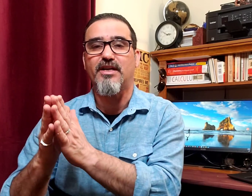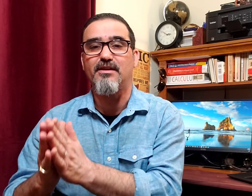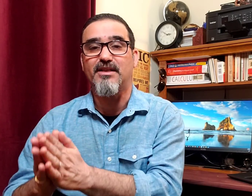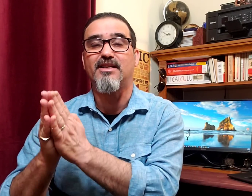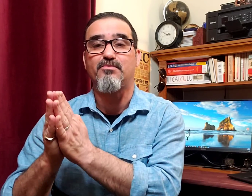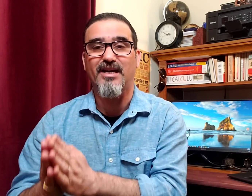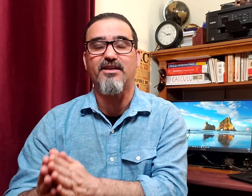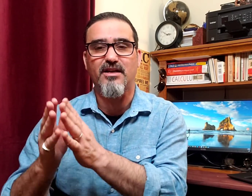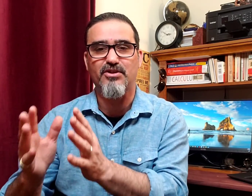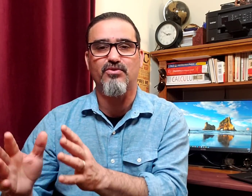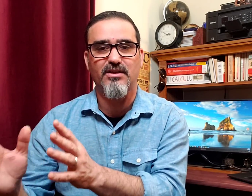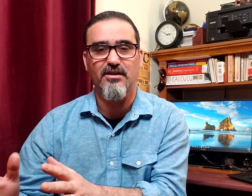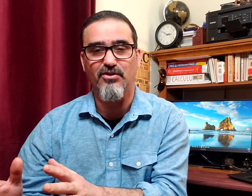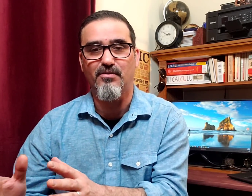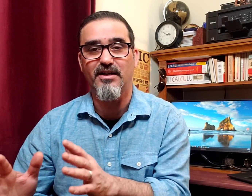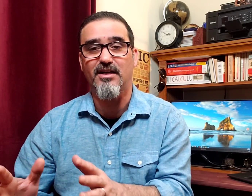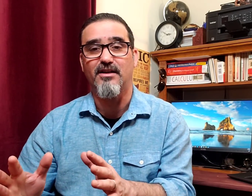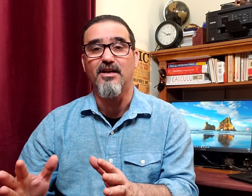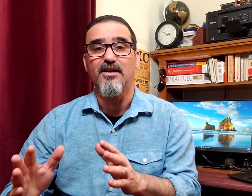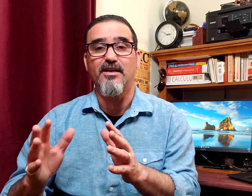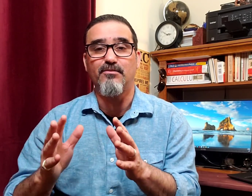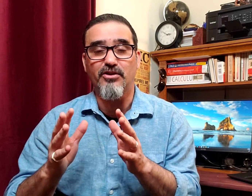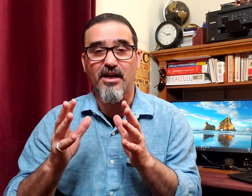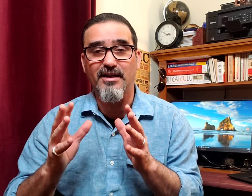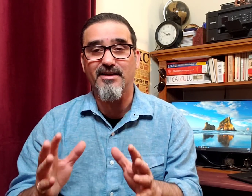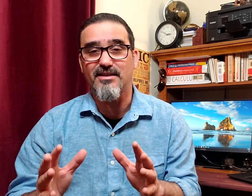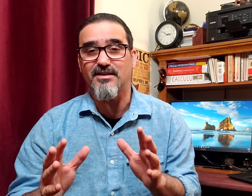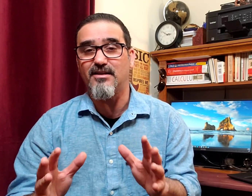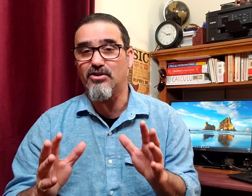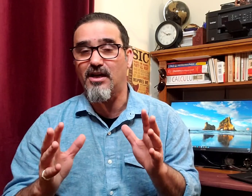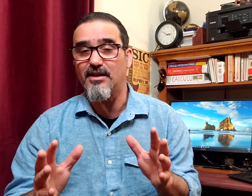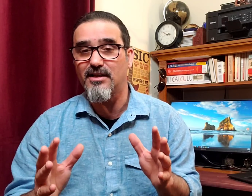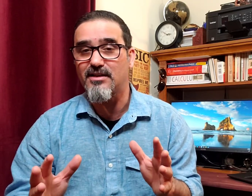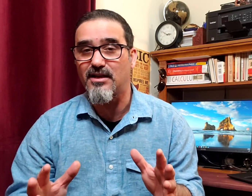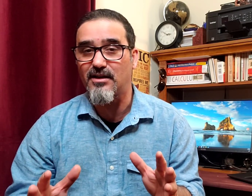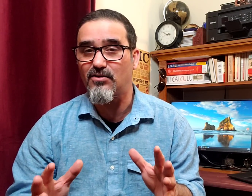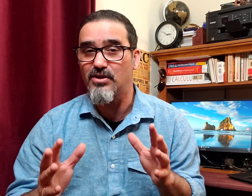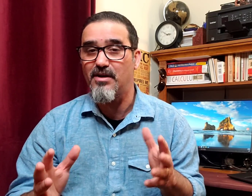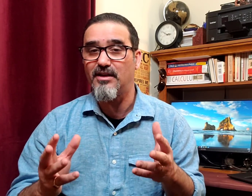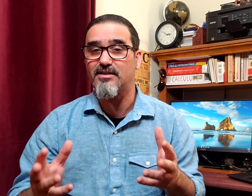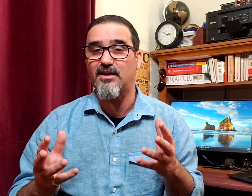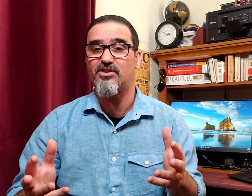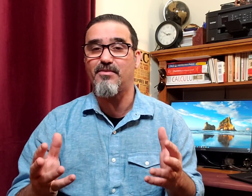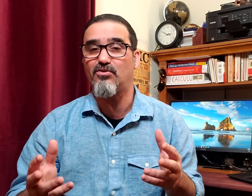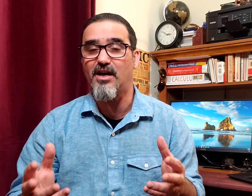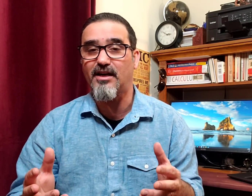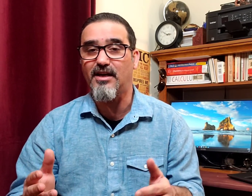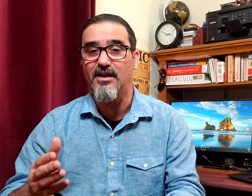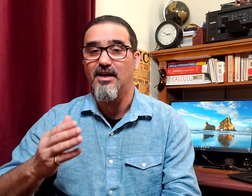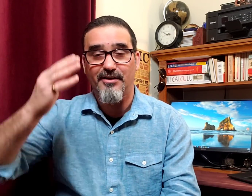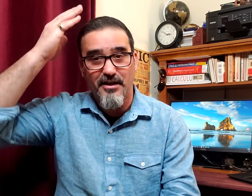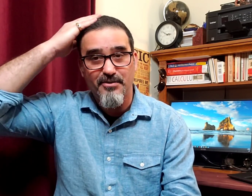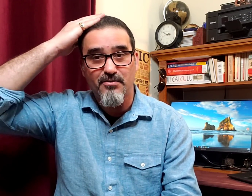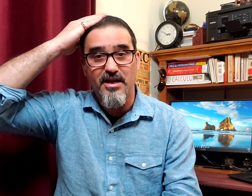اختاريتش دوك الكلمات اللي كنت باغي نختار باش نوصل ديك المعلومه. اذا معتقلين السياسيين، معتقلين اليسار القدماء، اليسار الجميل